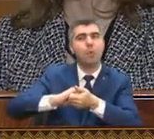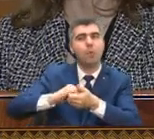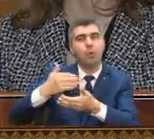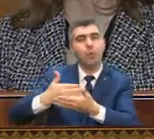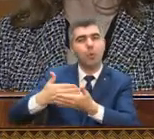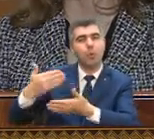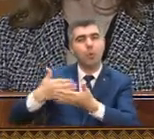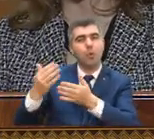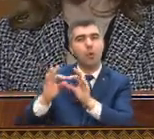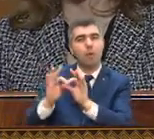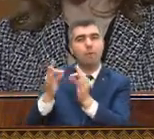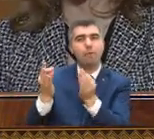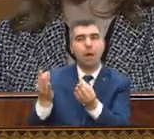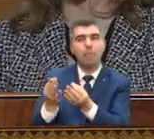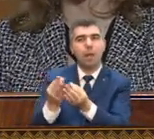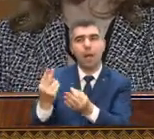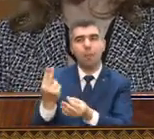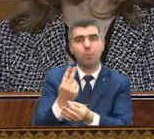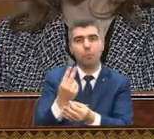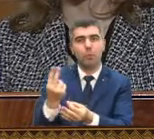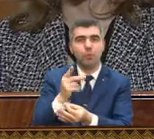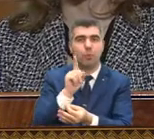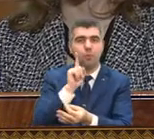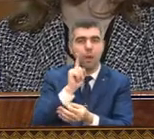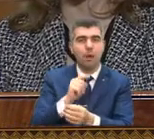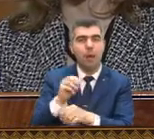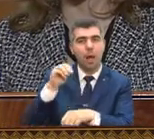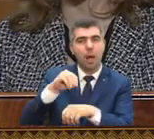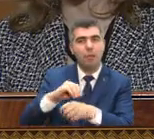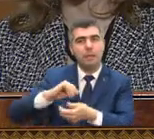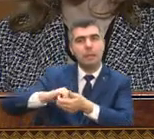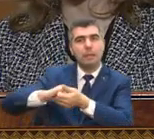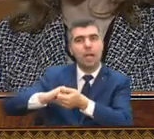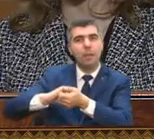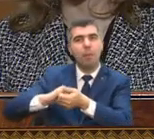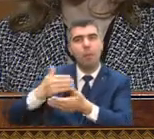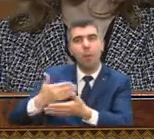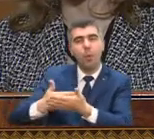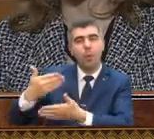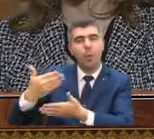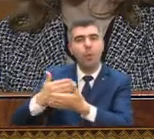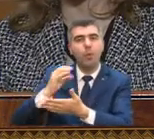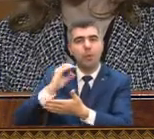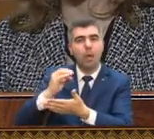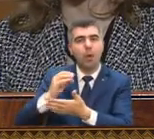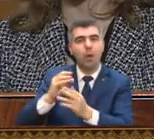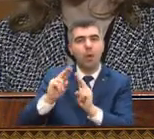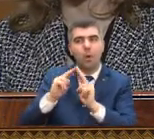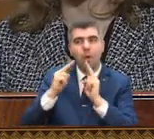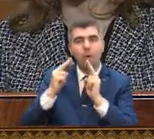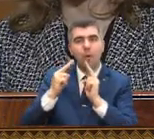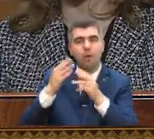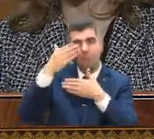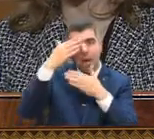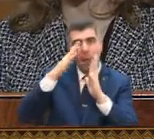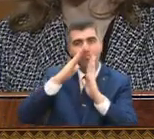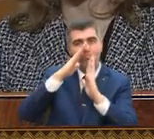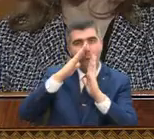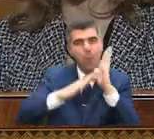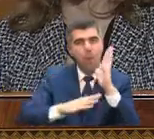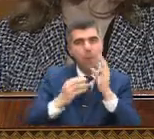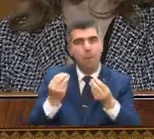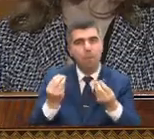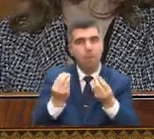الأسرتين للضحيتين، وكذلك تضامن الشعب المغربي في هذه القضية، وكذلك نوه